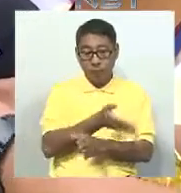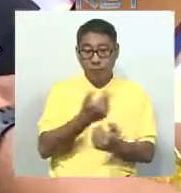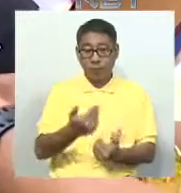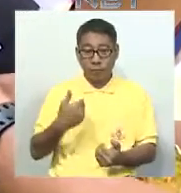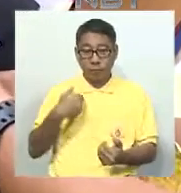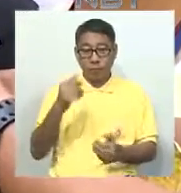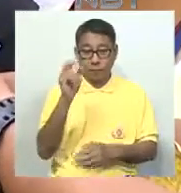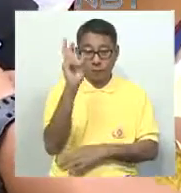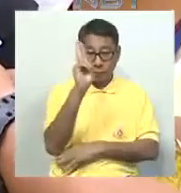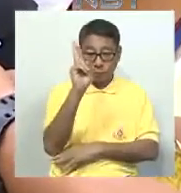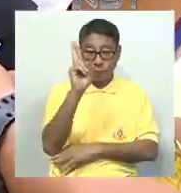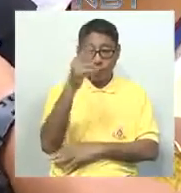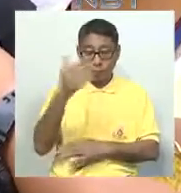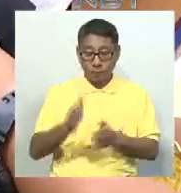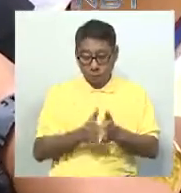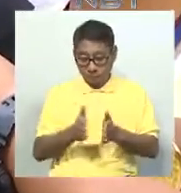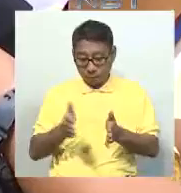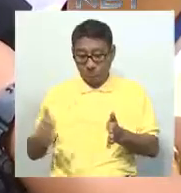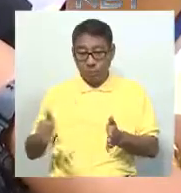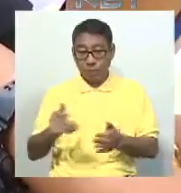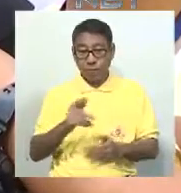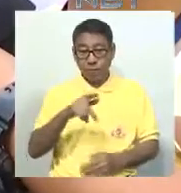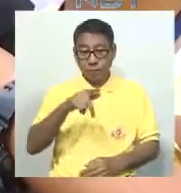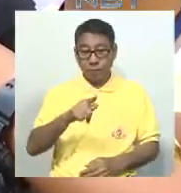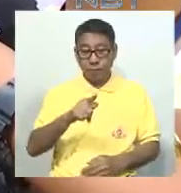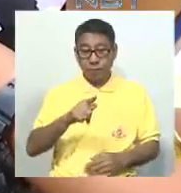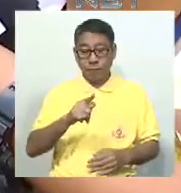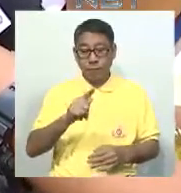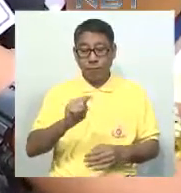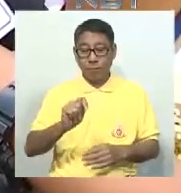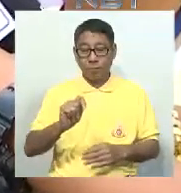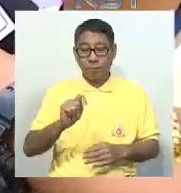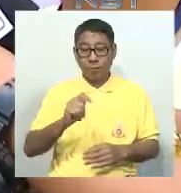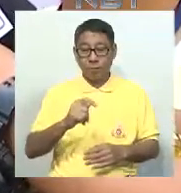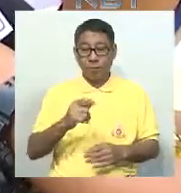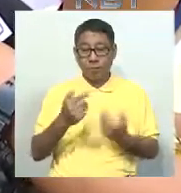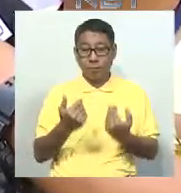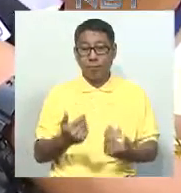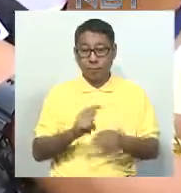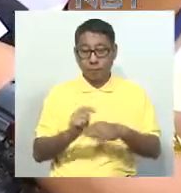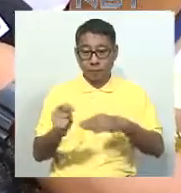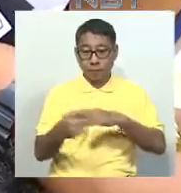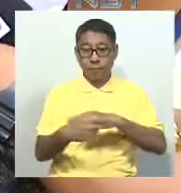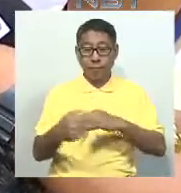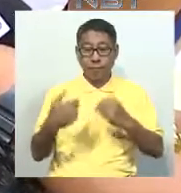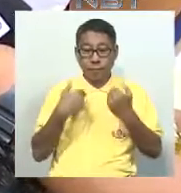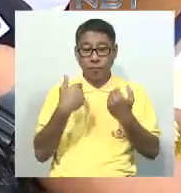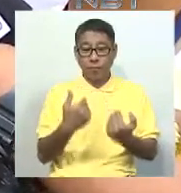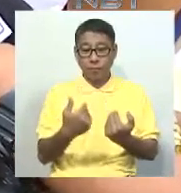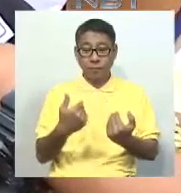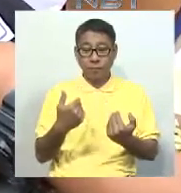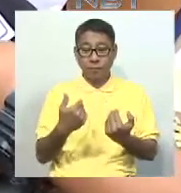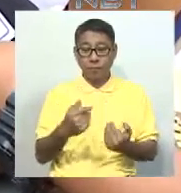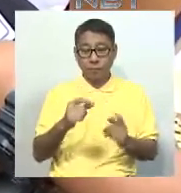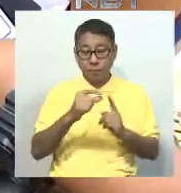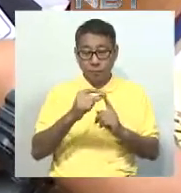ที่ยงหลังจากนั้นเป็นพระบาทสมเด็จพระอยู่หัวแล้วเวลากราบบังคมทูลอะไรที่ผ่านมาจนถึงวันนี้จะต้องใช้คำว่